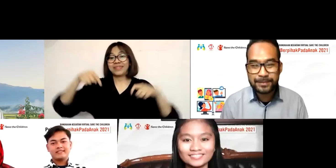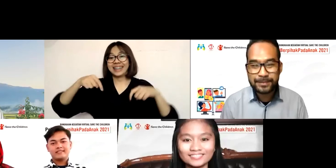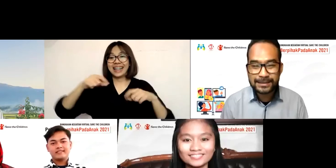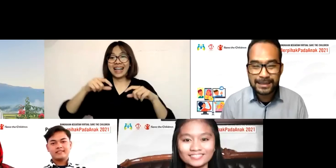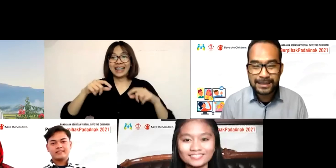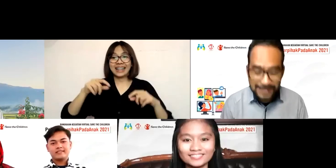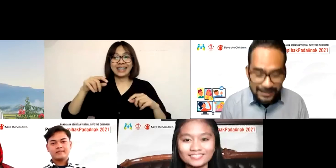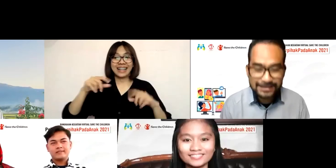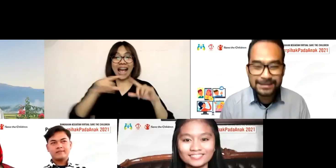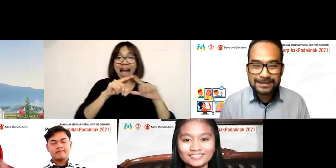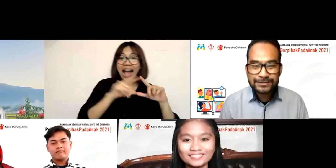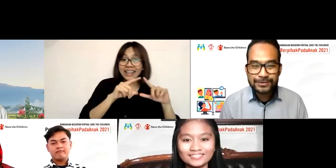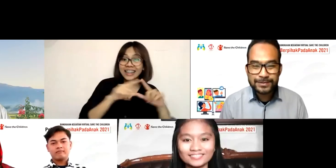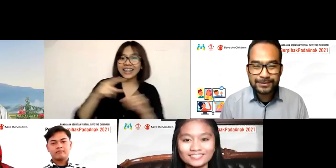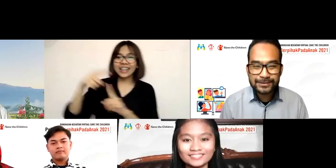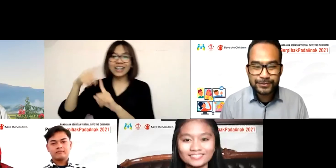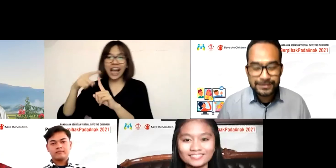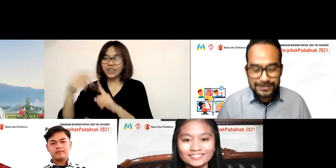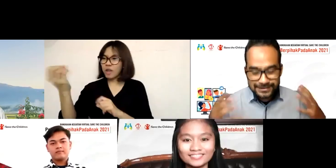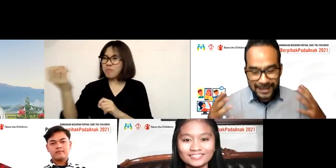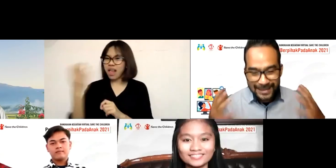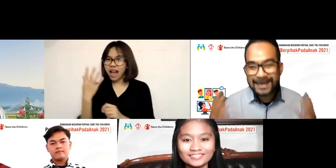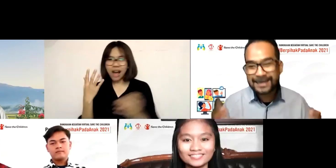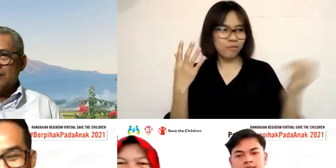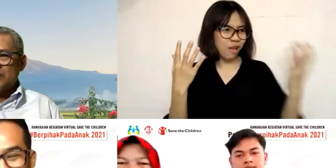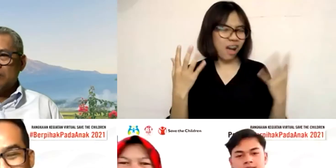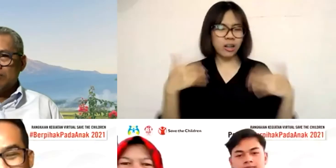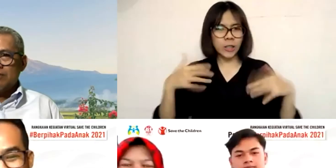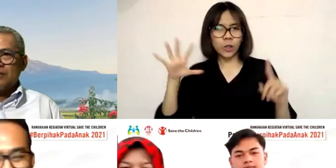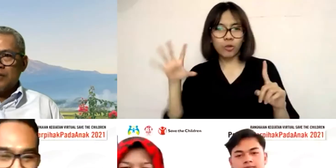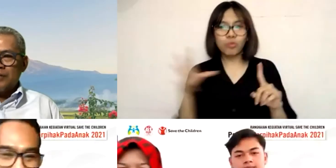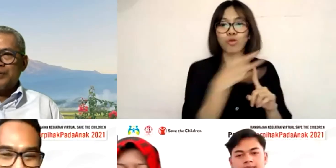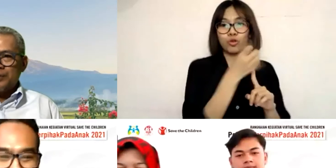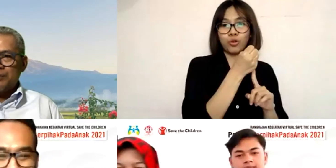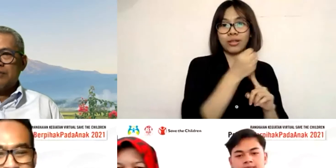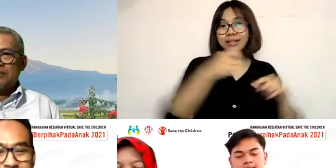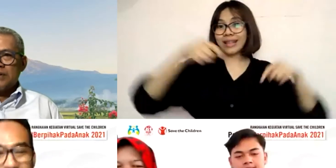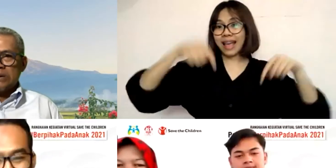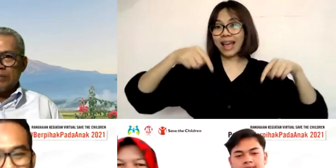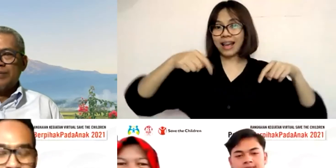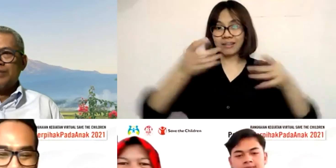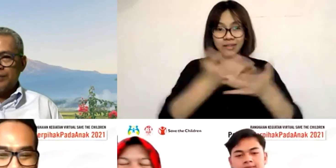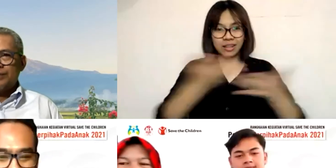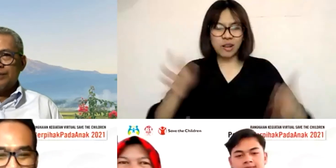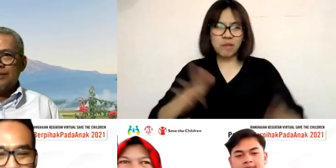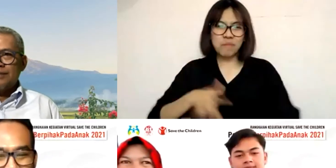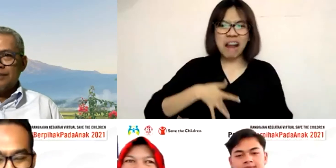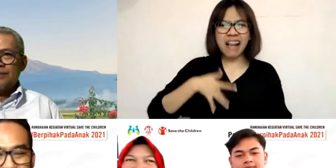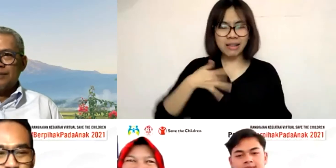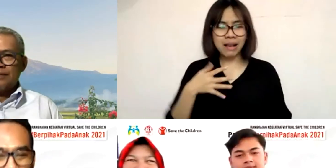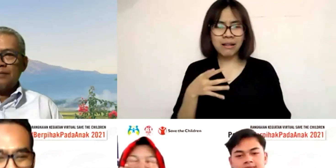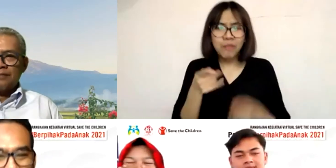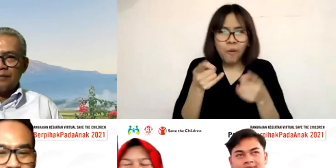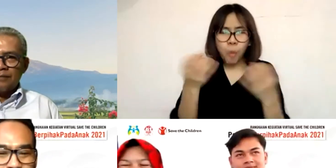Aji, yang disampaikan Tasya juga dapat terwujud. Saya yakin semua yang hadir di webinar kali ini juga merasa terharu ya. Terharu dengan